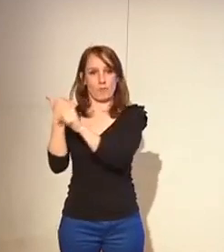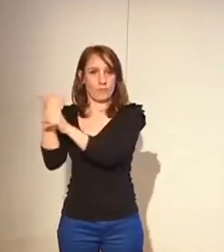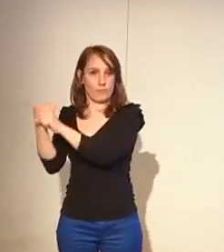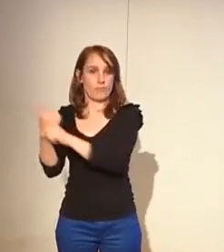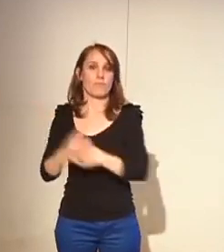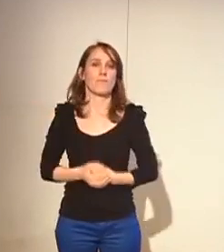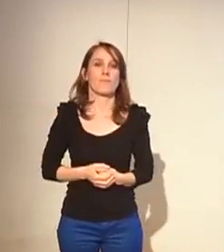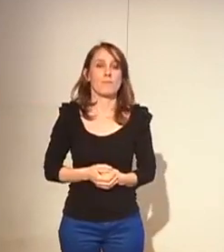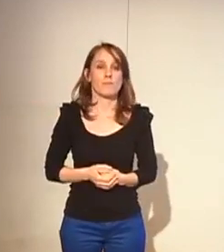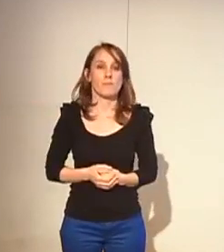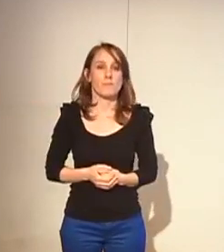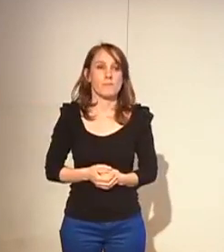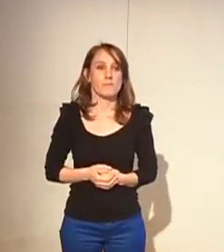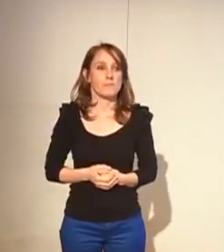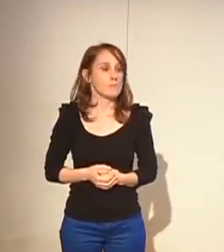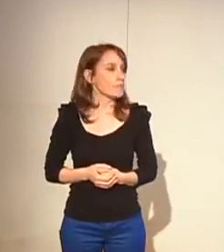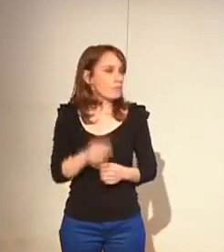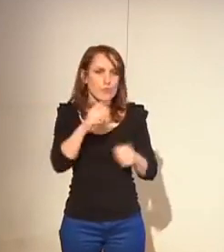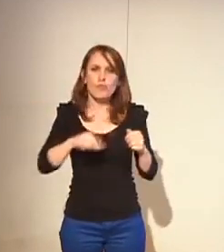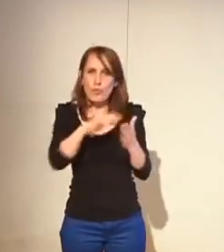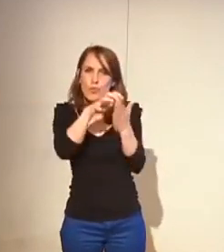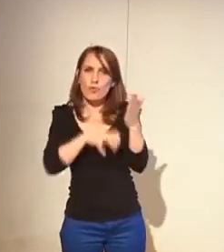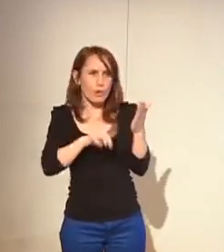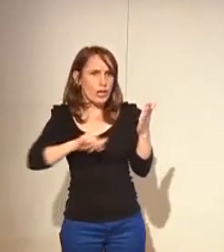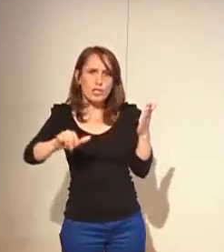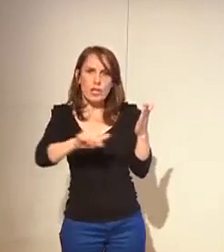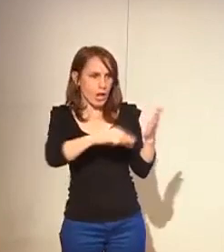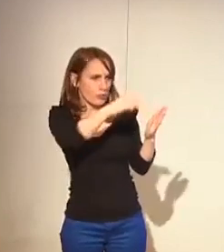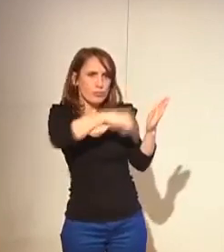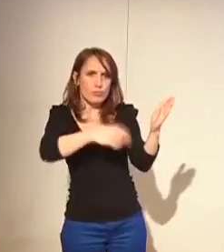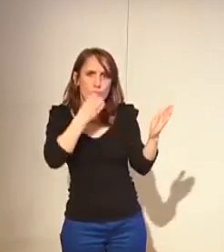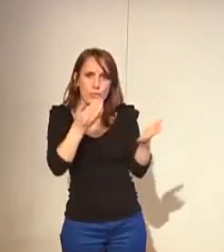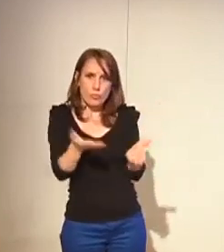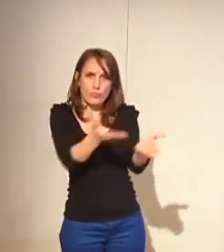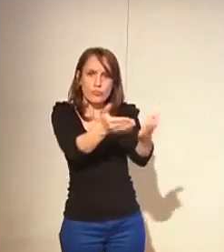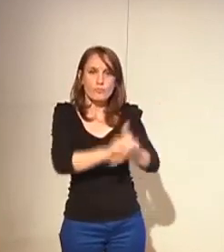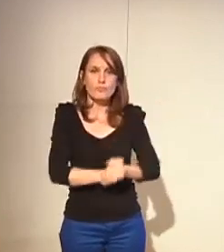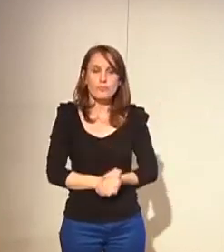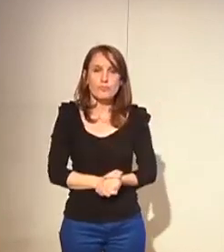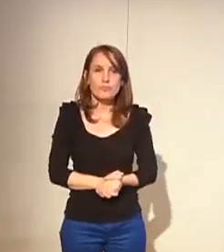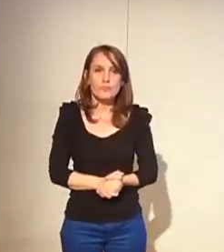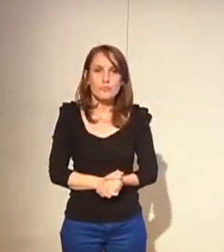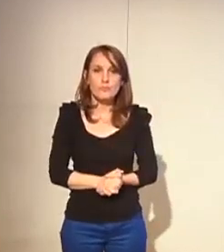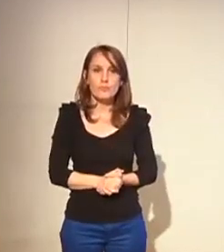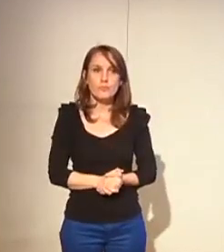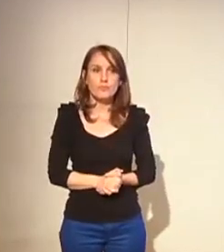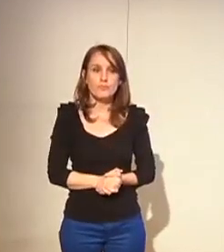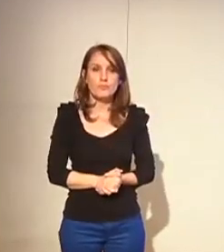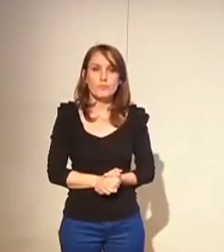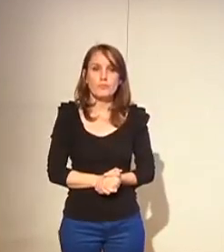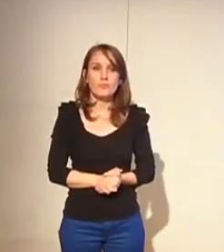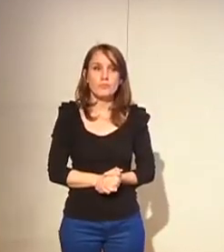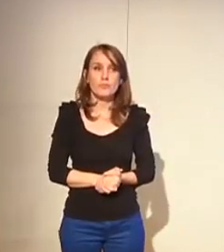an d'accord donc vous avez l'amendement oua sur votre bureau normalement je